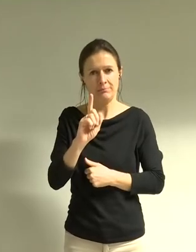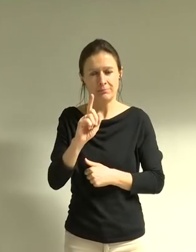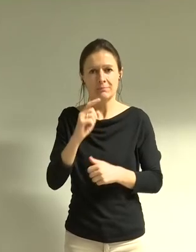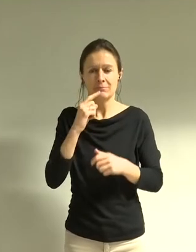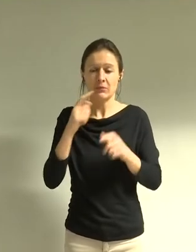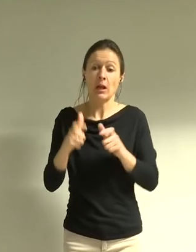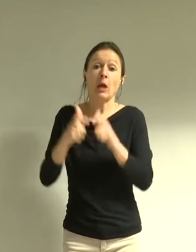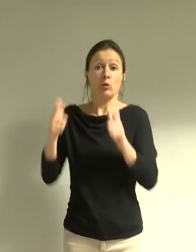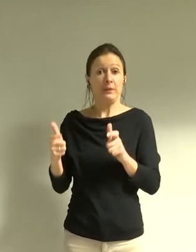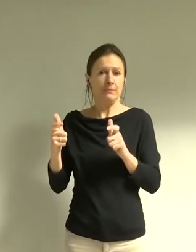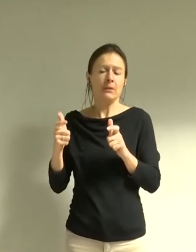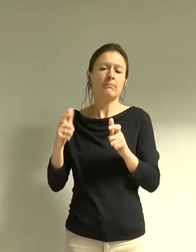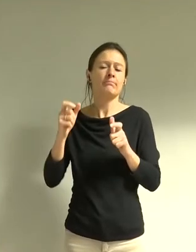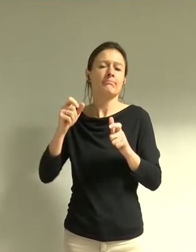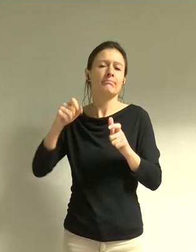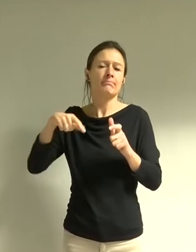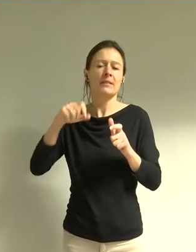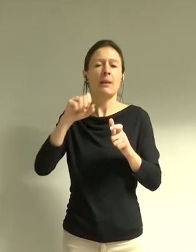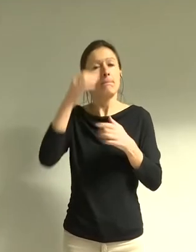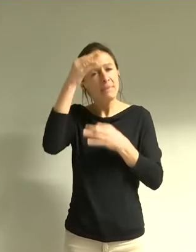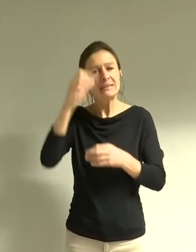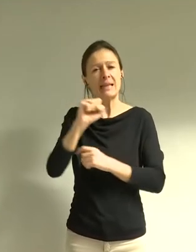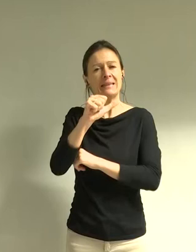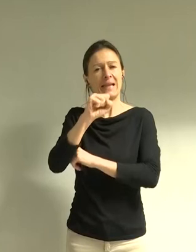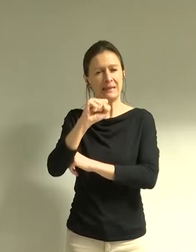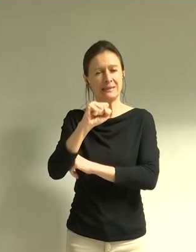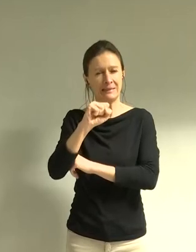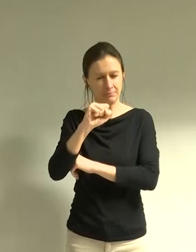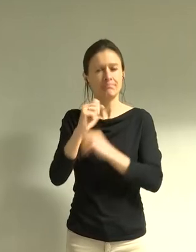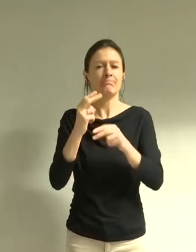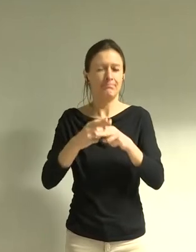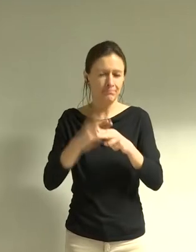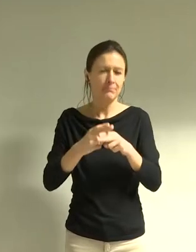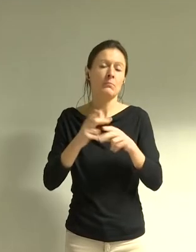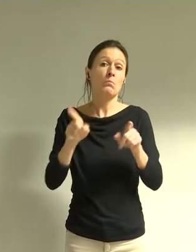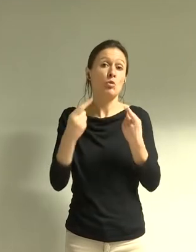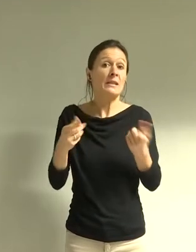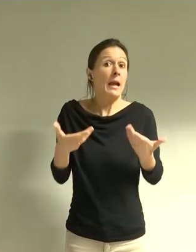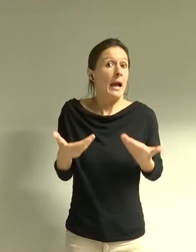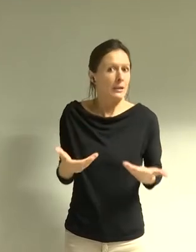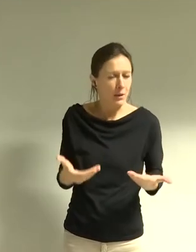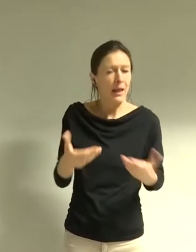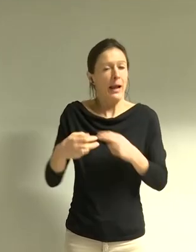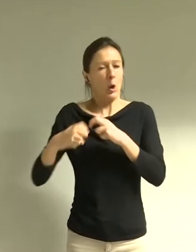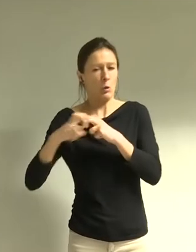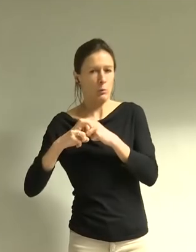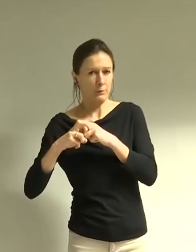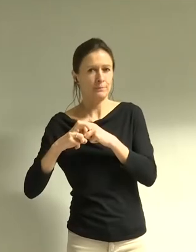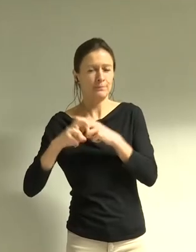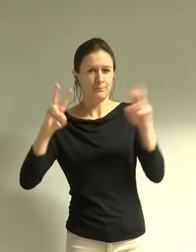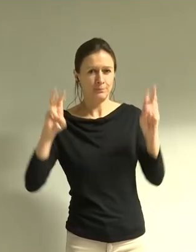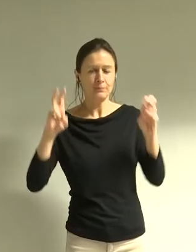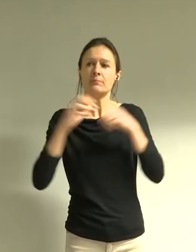une sas ap les musiques actuelles grenoble sans grenobloise une société coopérative